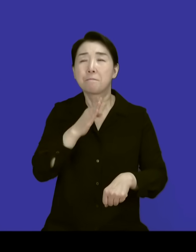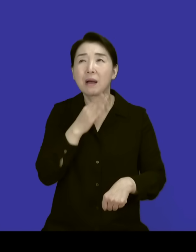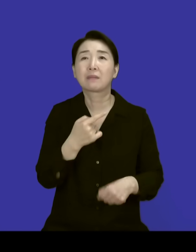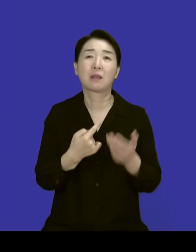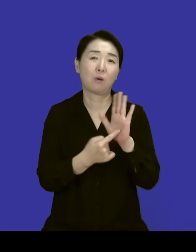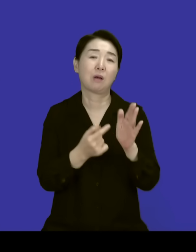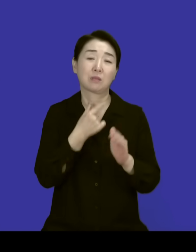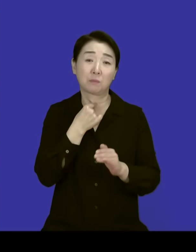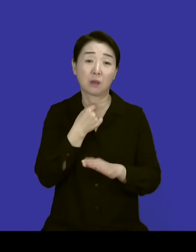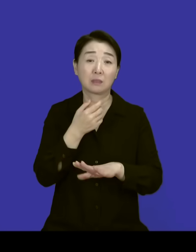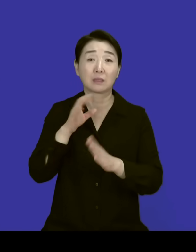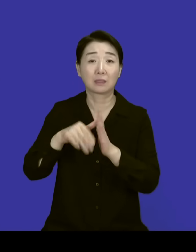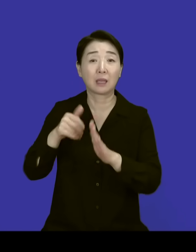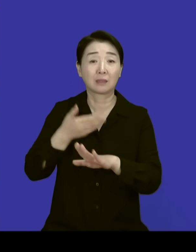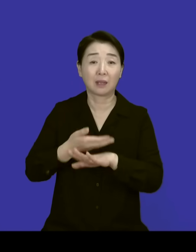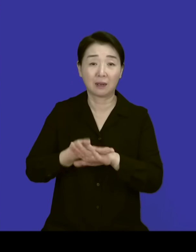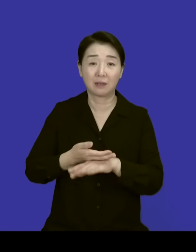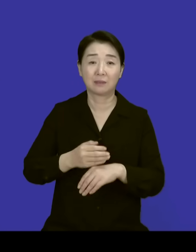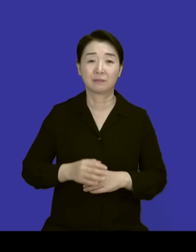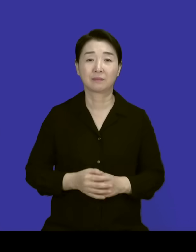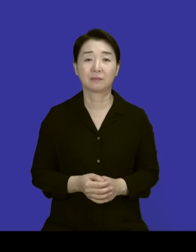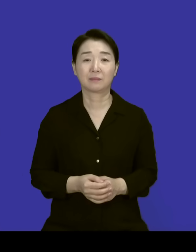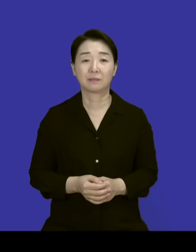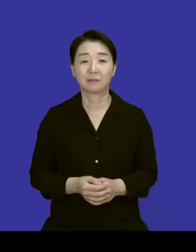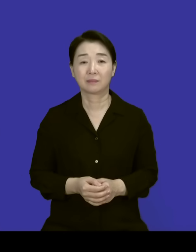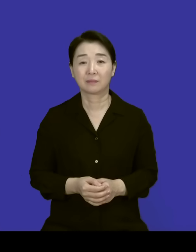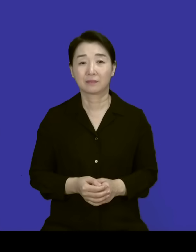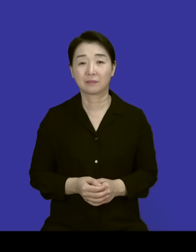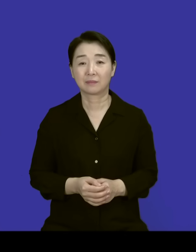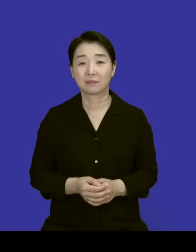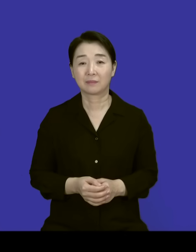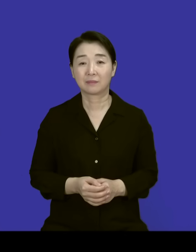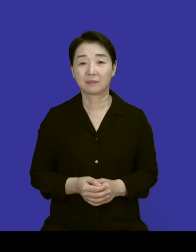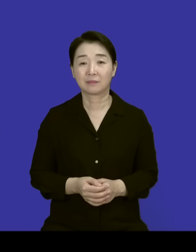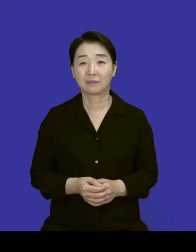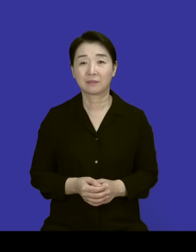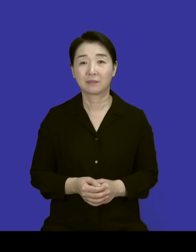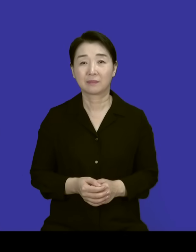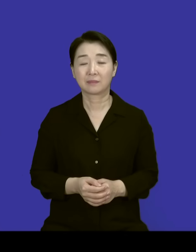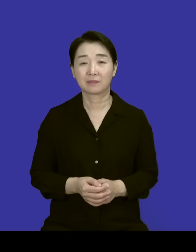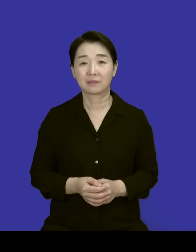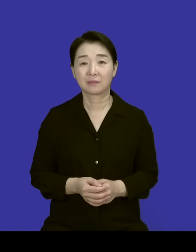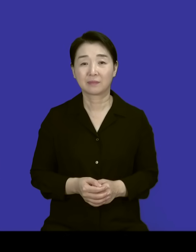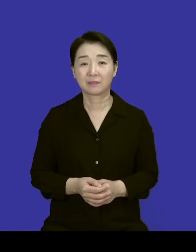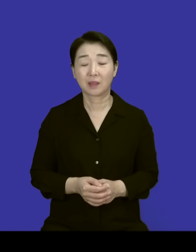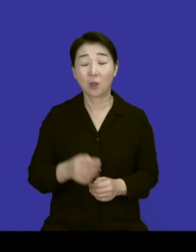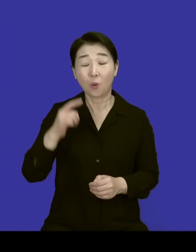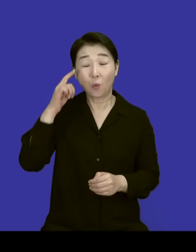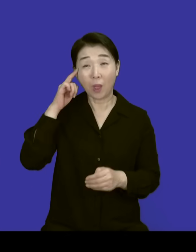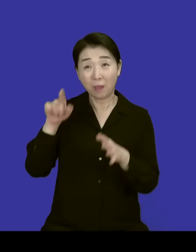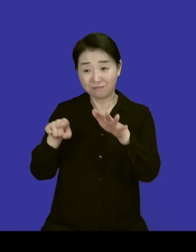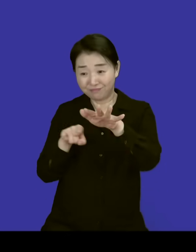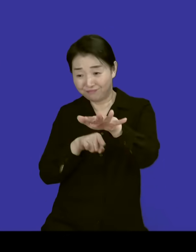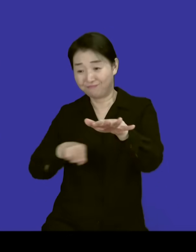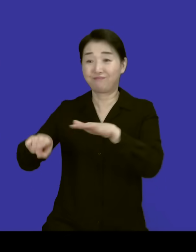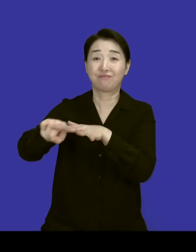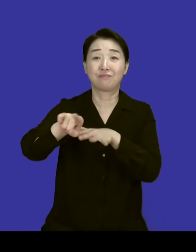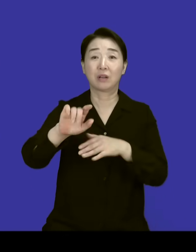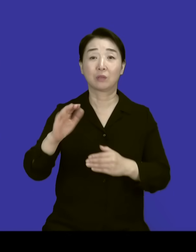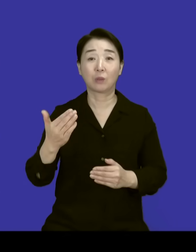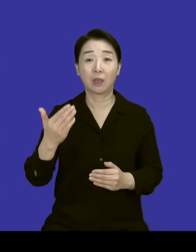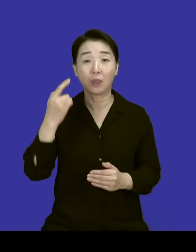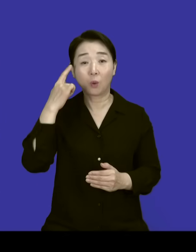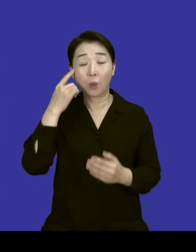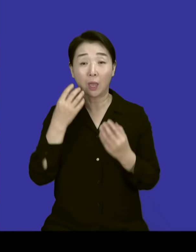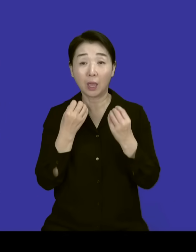때 또 달라지거든. 진짜. 예. 그게 증명됐을 때. 근데 딱 잘 됐어. 근데 이제 역주행 사실 역주행이라고 말 그대로 그